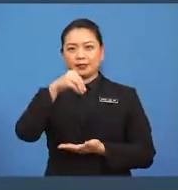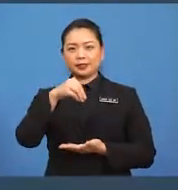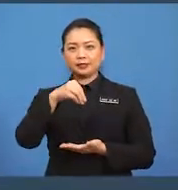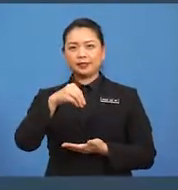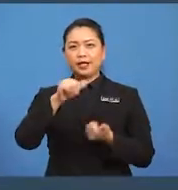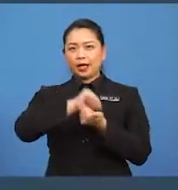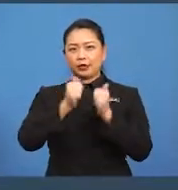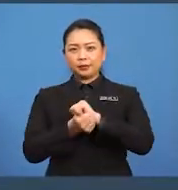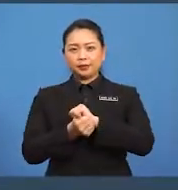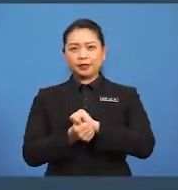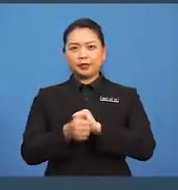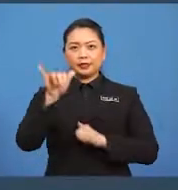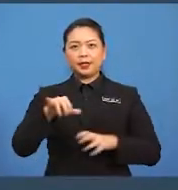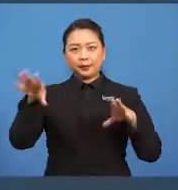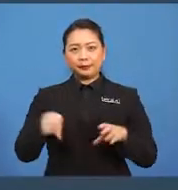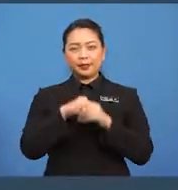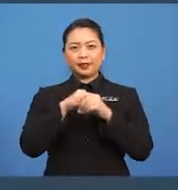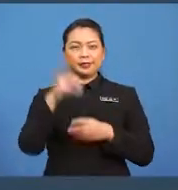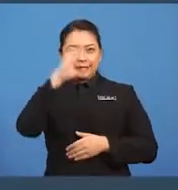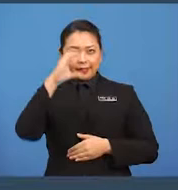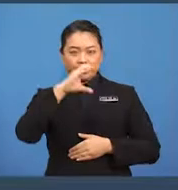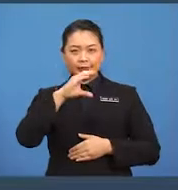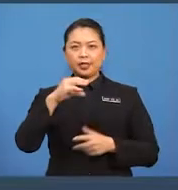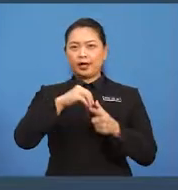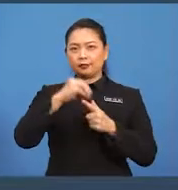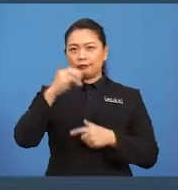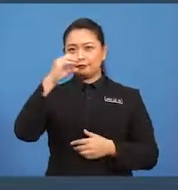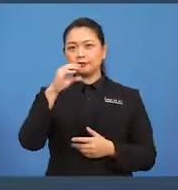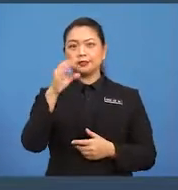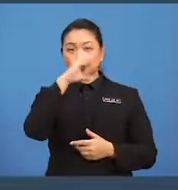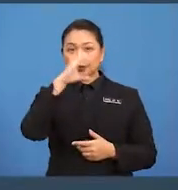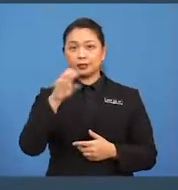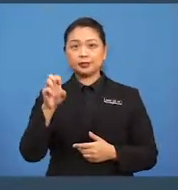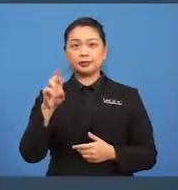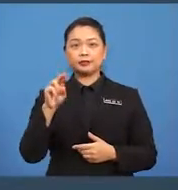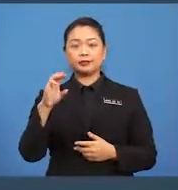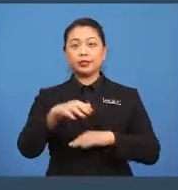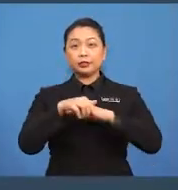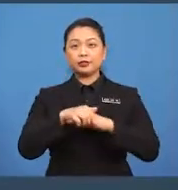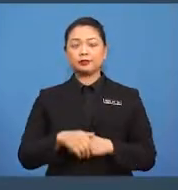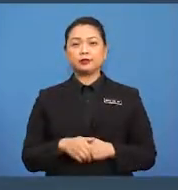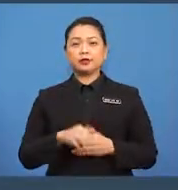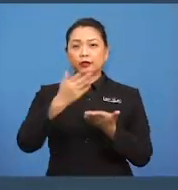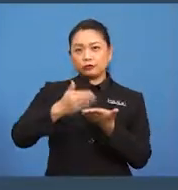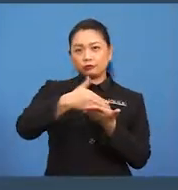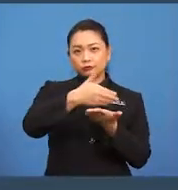algoritma yang melibatkan proses carian atau search dan proses isihan atau